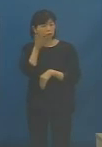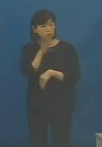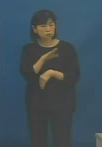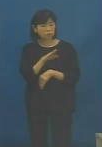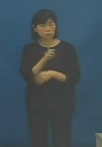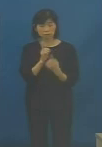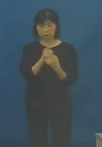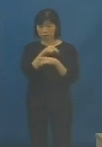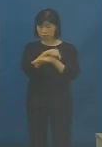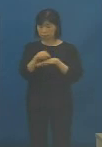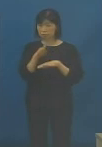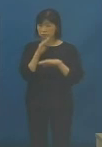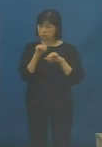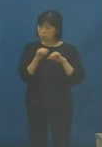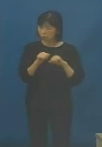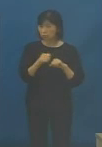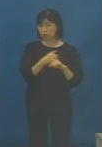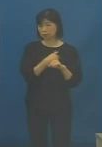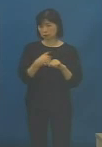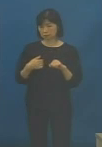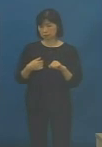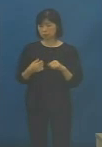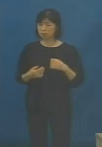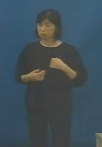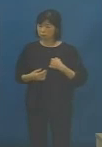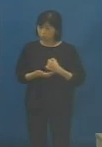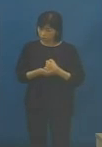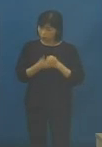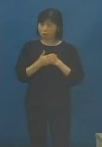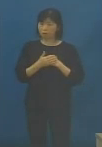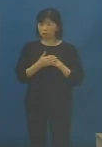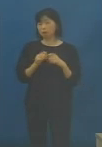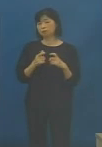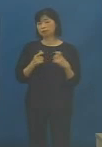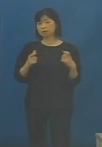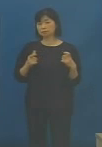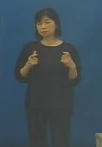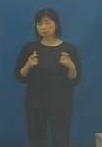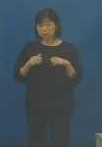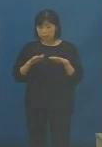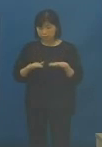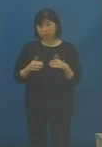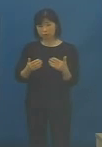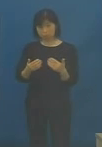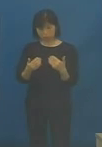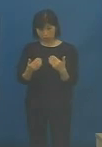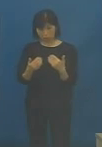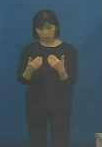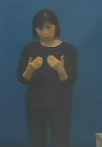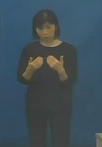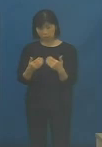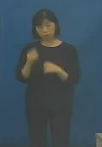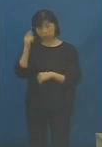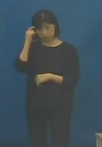行できてですね、救える命が増えるんじゃないかと、今そういう局面だと理解しています。